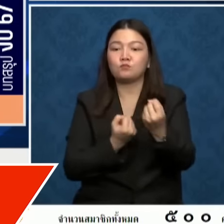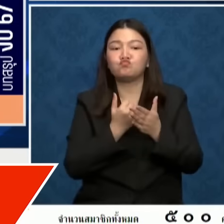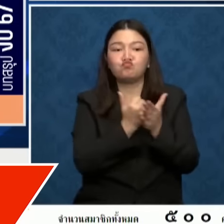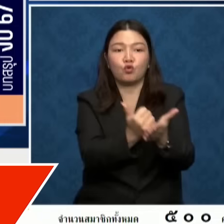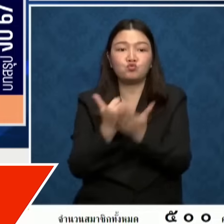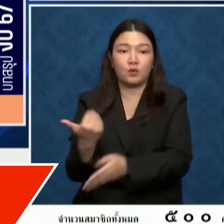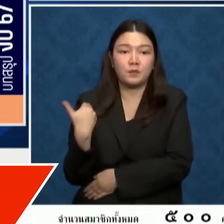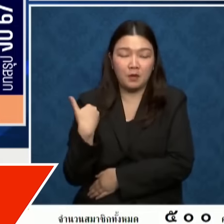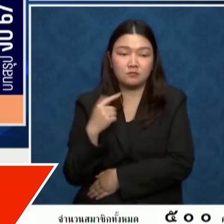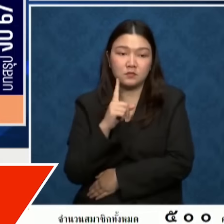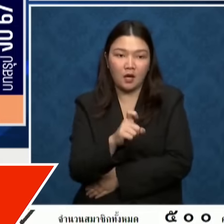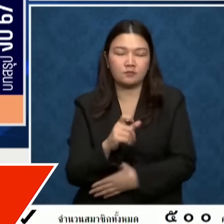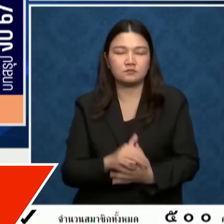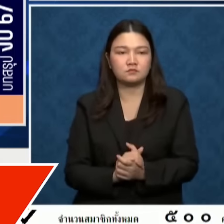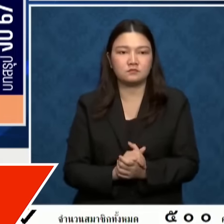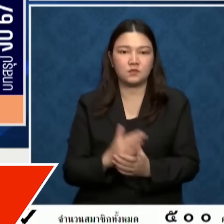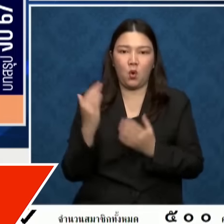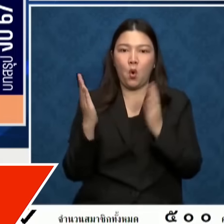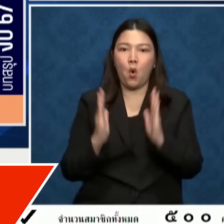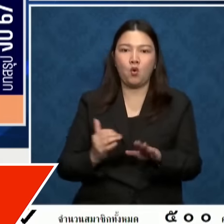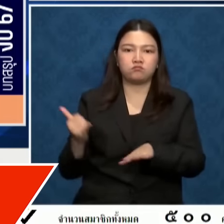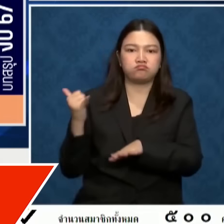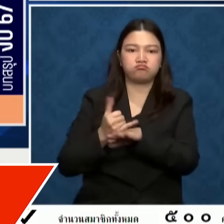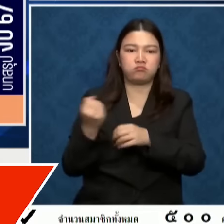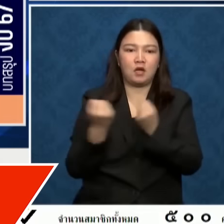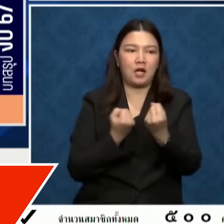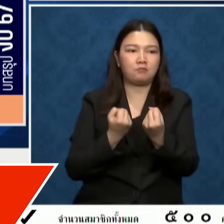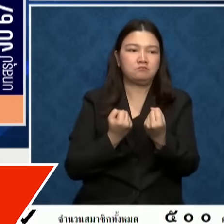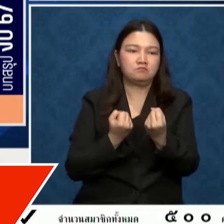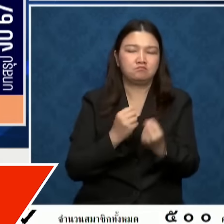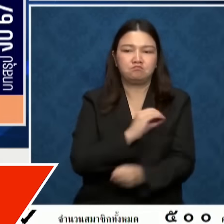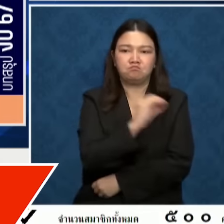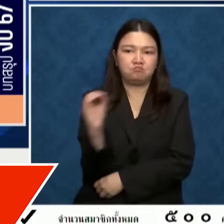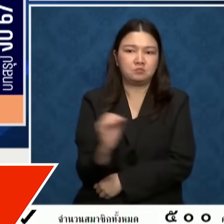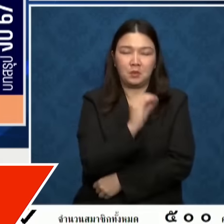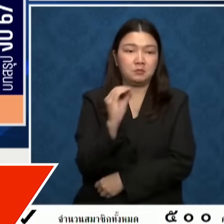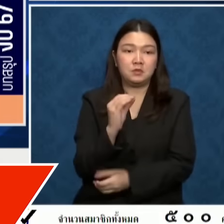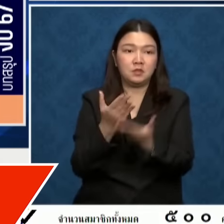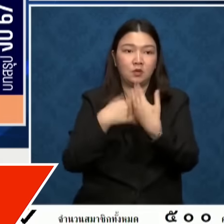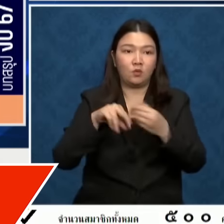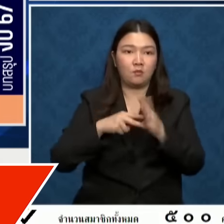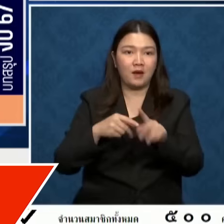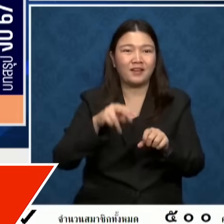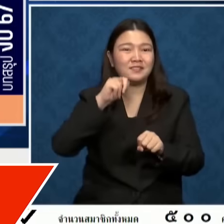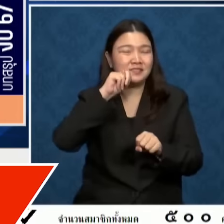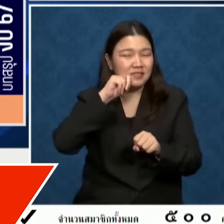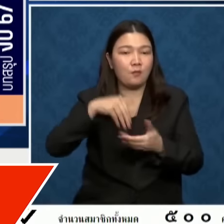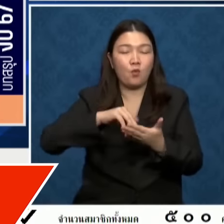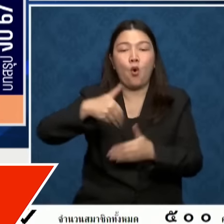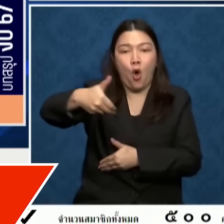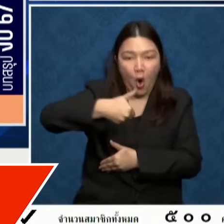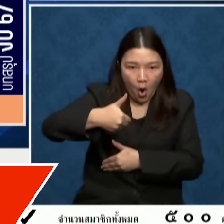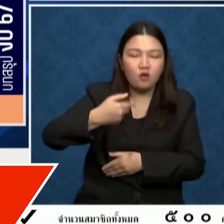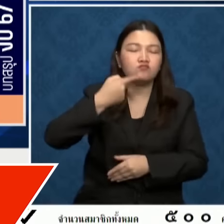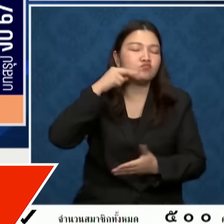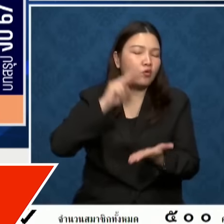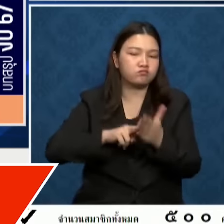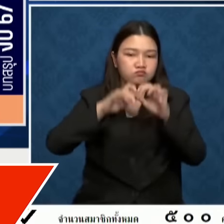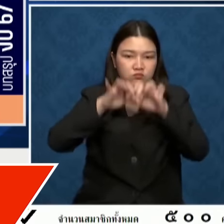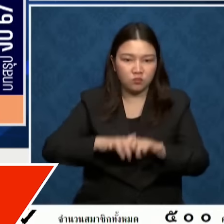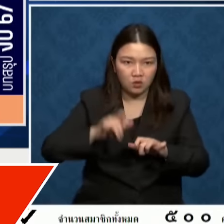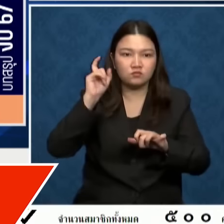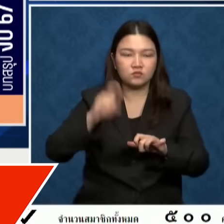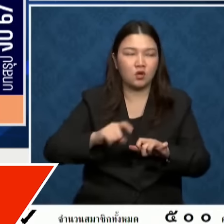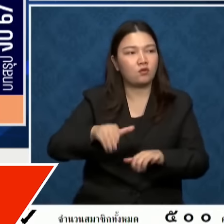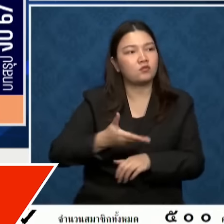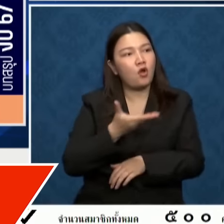เจ้าหน้าที่บอกผมว่า คนขับยงไม่มีเลยครับท่านน้ำบันบางครั้งยงไมพอจะขอใช้กต้องทำหนังสือมารอพ